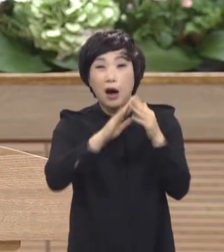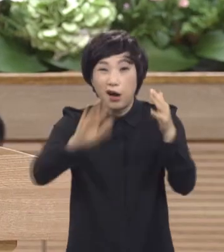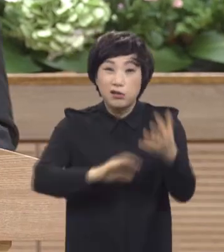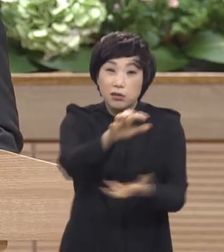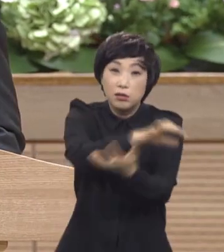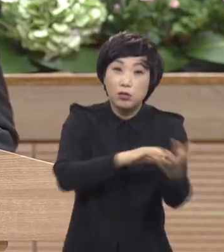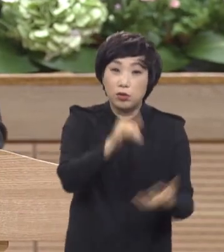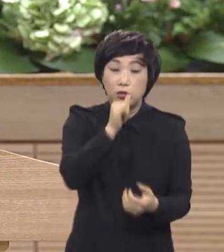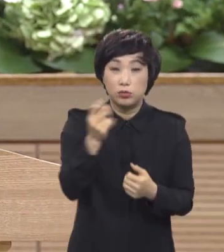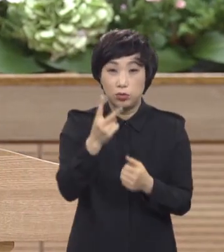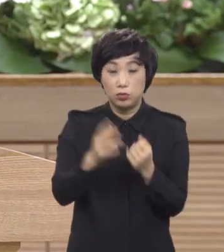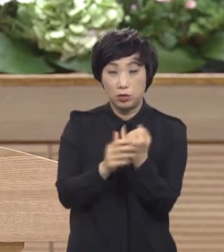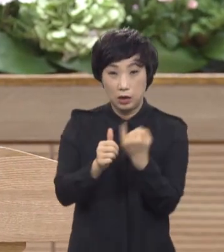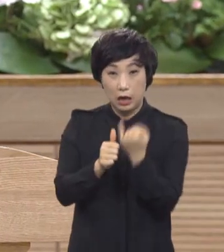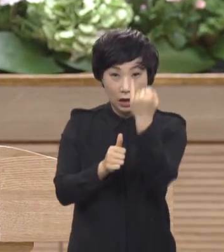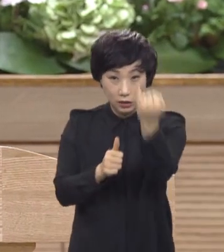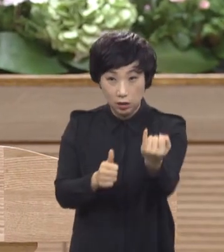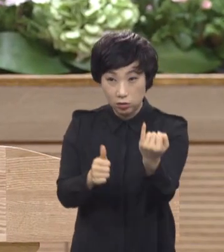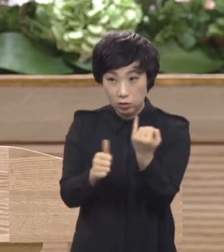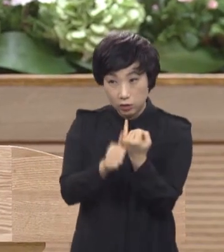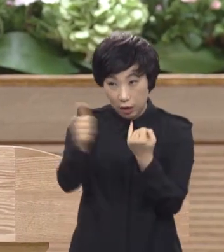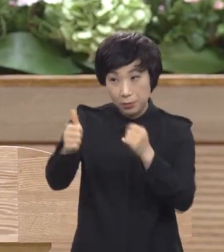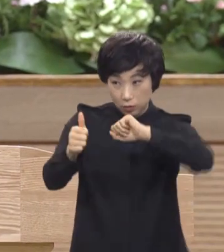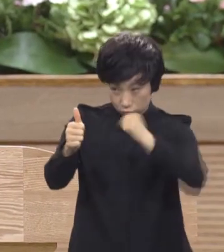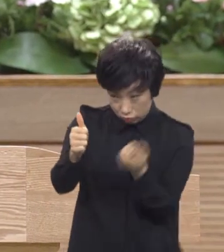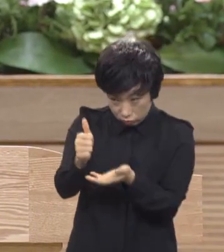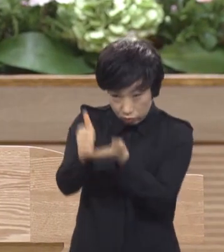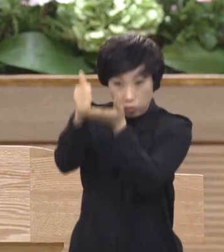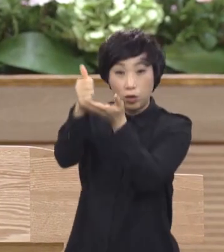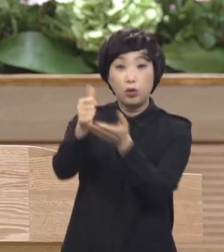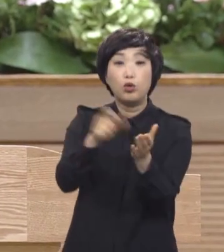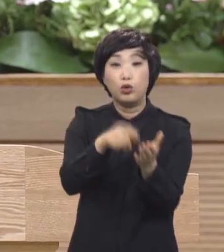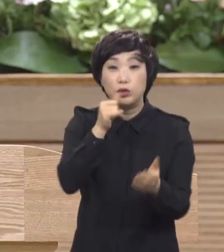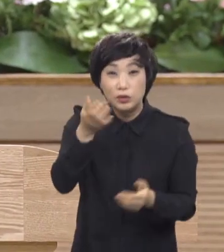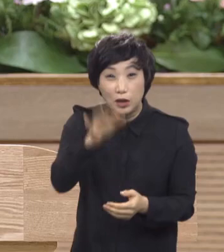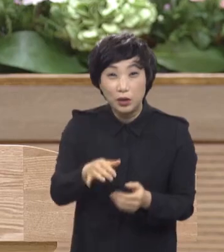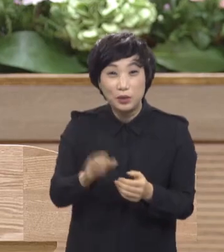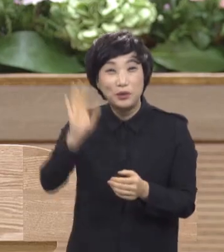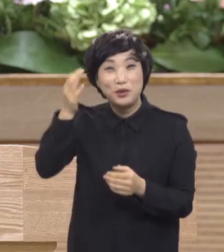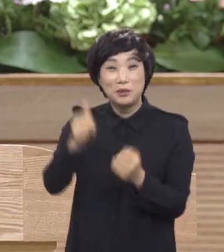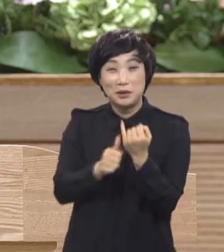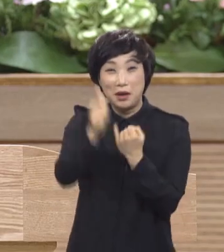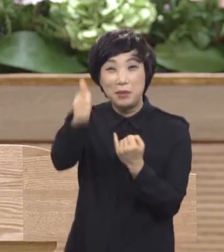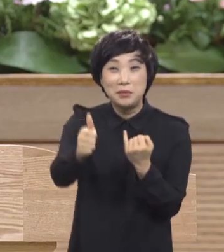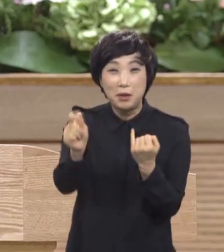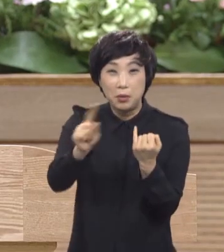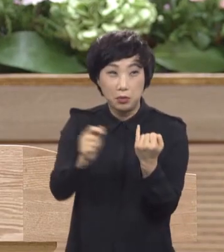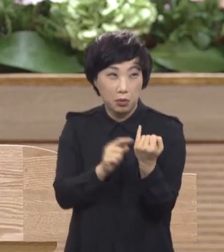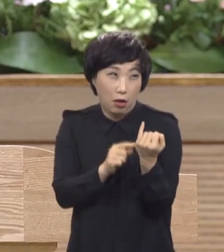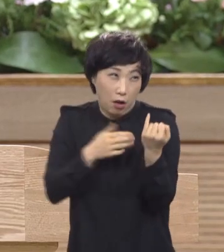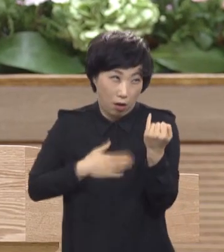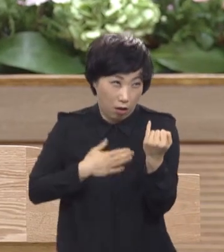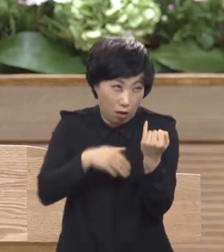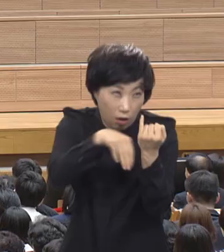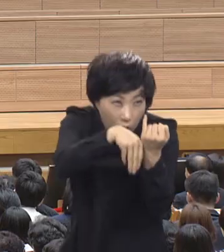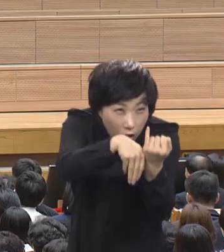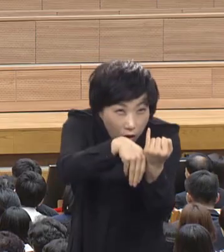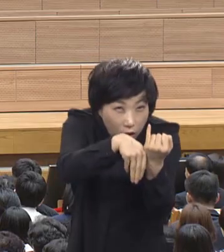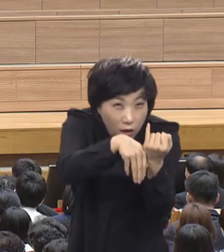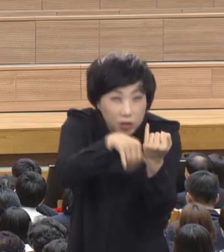아내들이 남편에게 복종을 하고 했는데 요새는 남자들은 여자들한테 꼼짝 탈상 못합니다